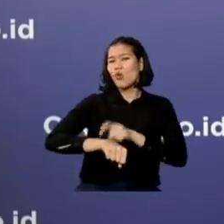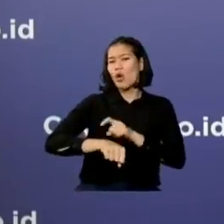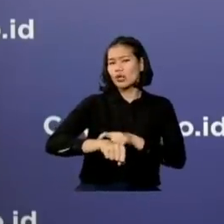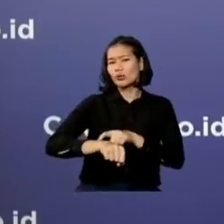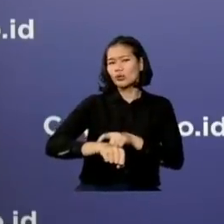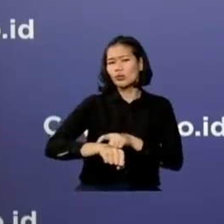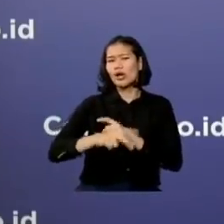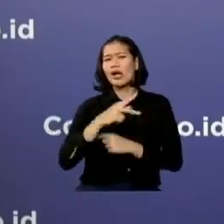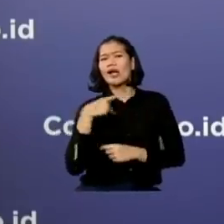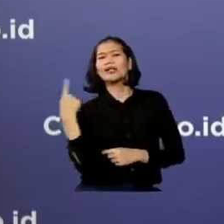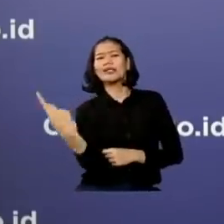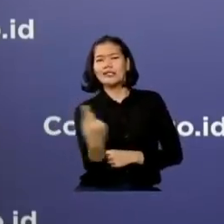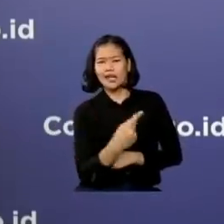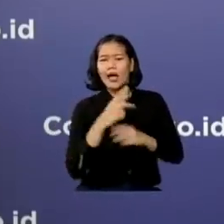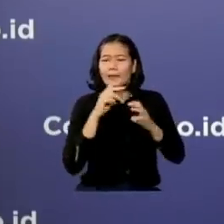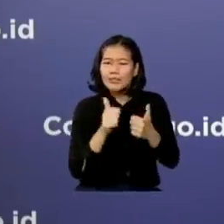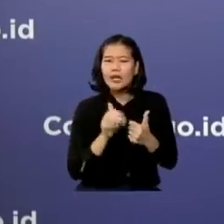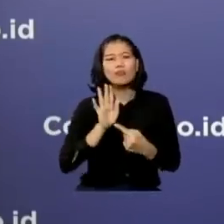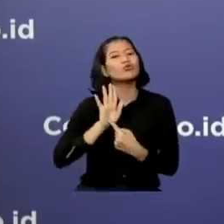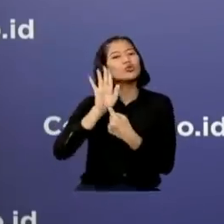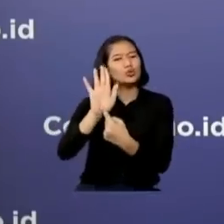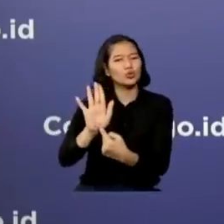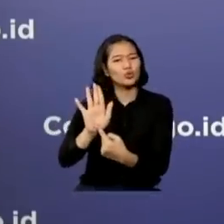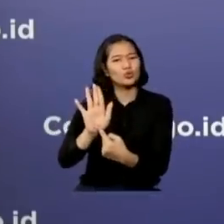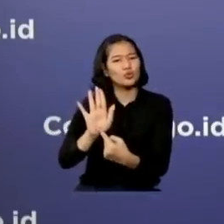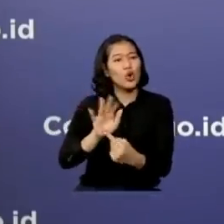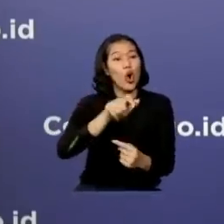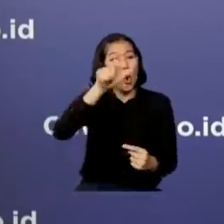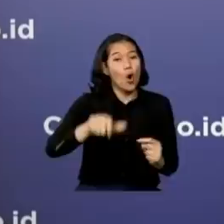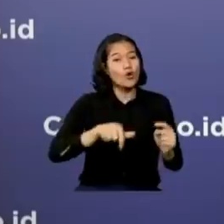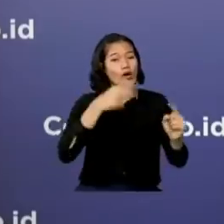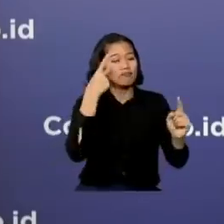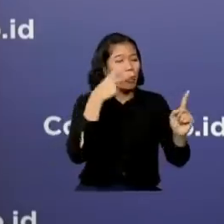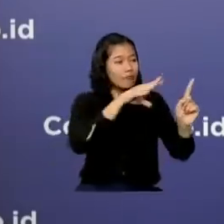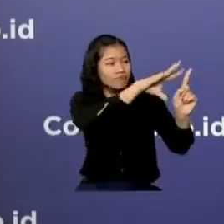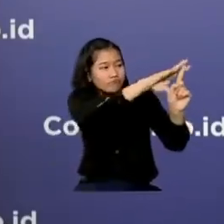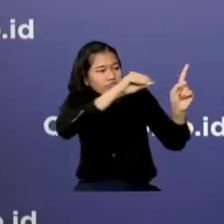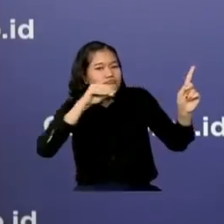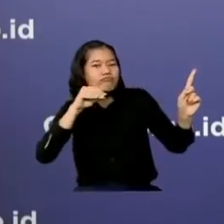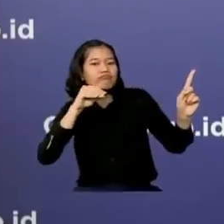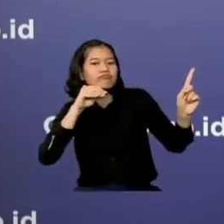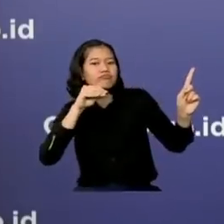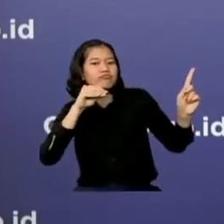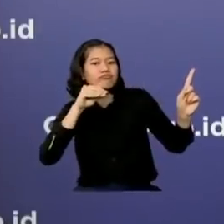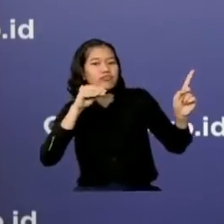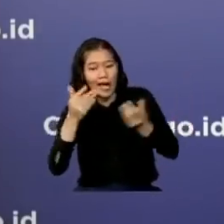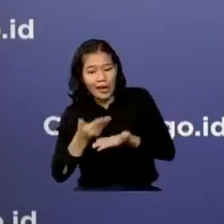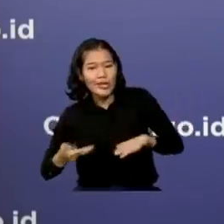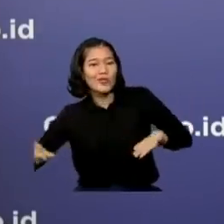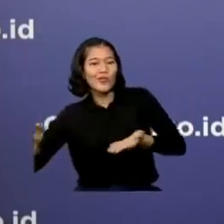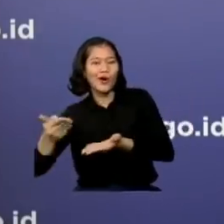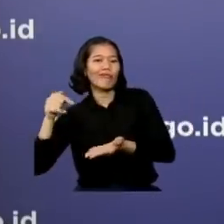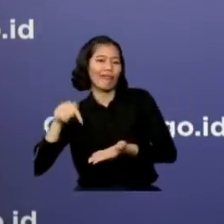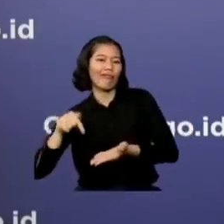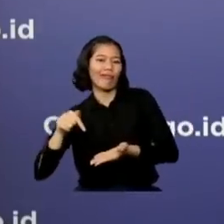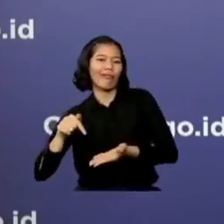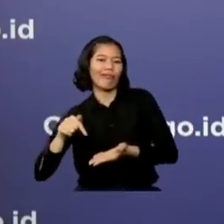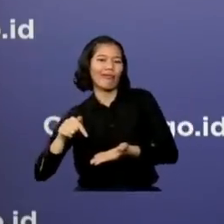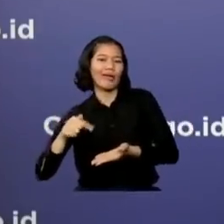kita bisa menjadi contoh bisa menjadi Teladan di lingkungan kita